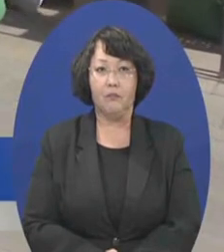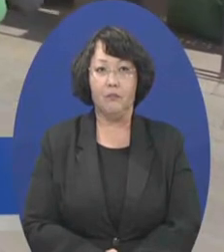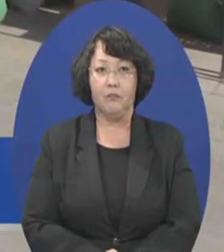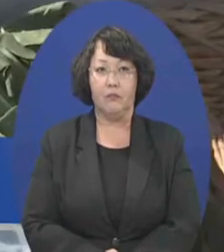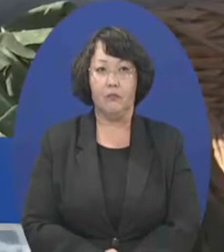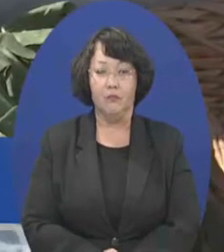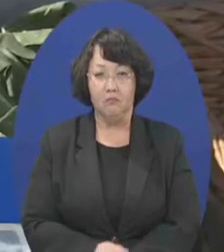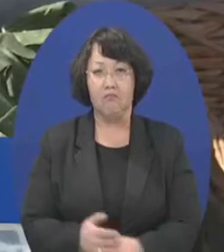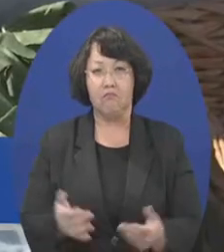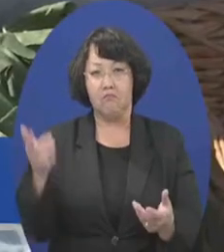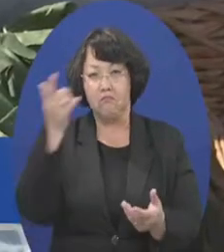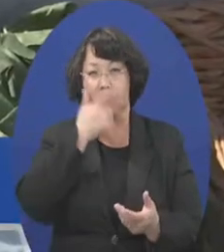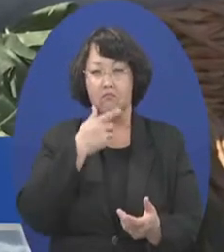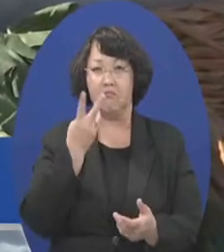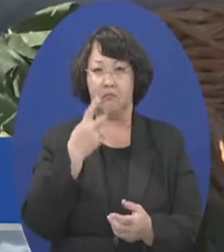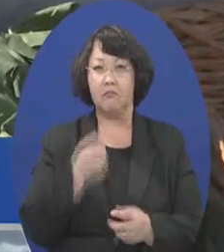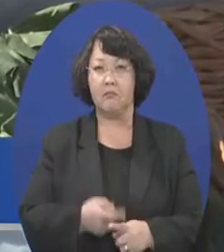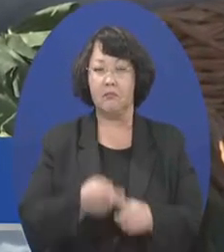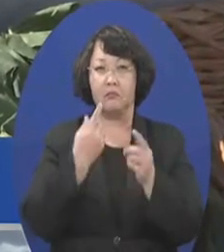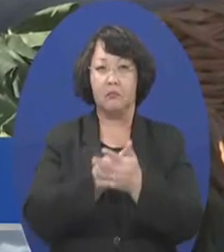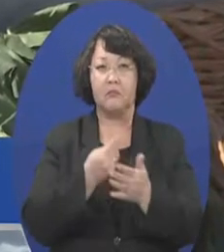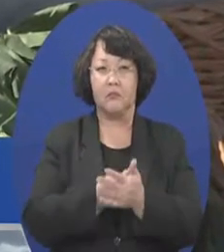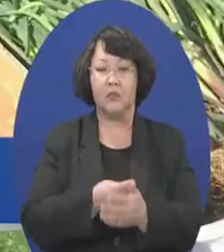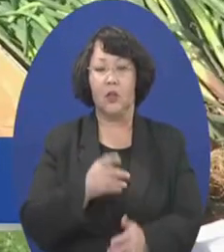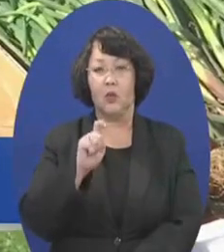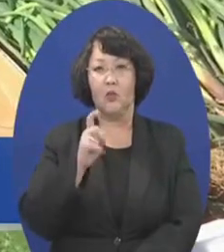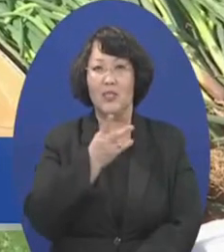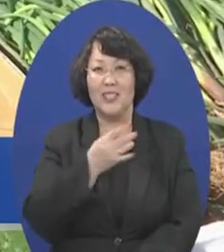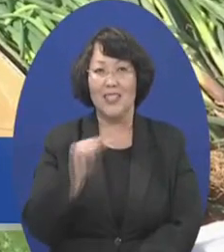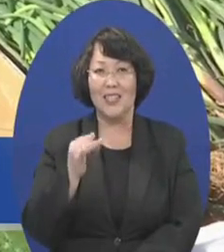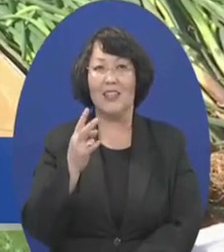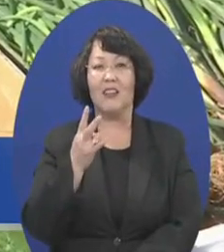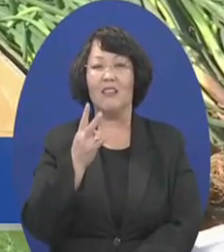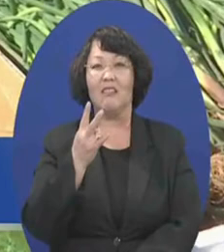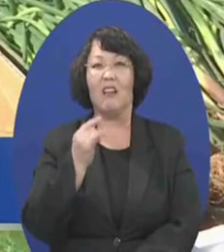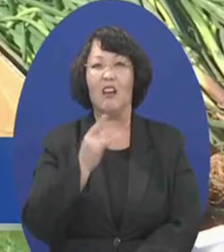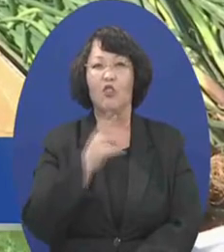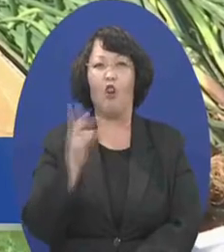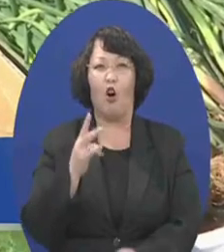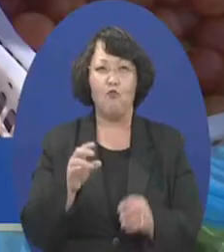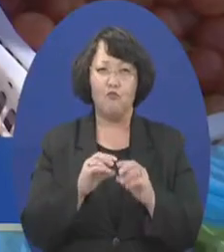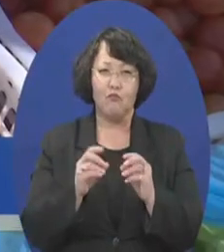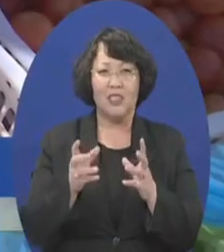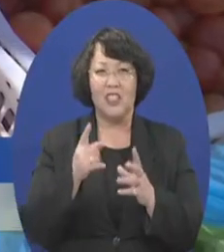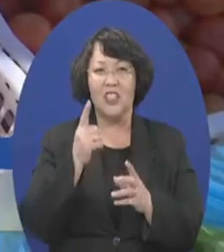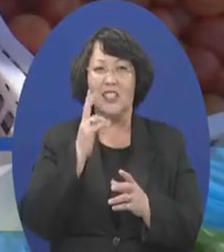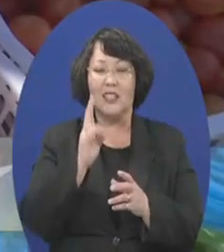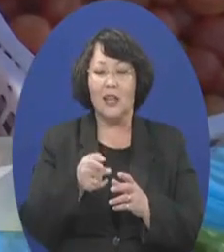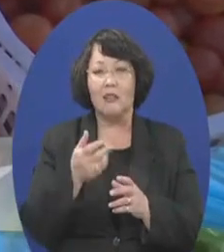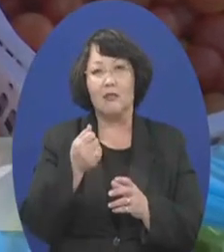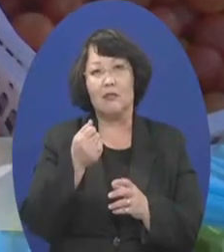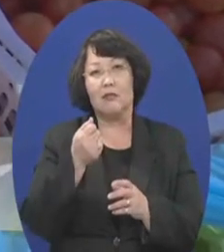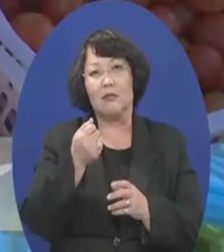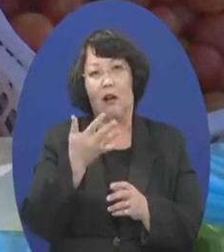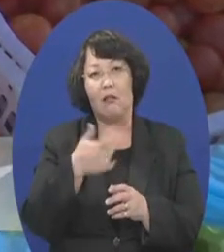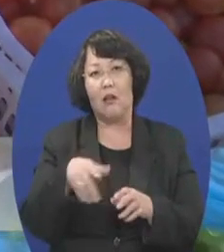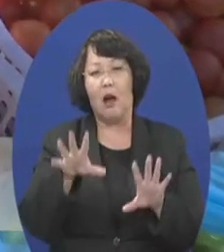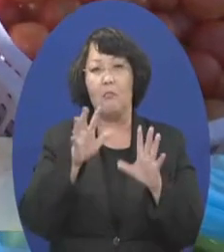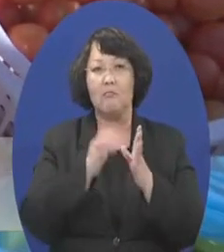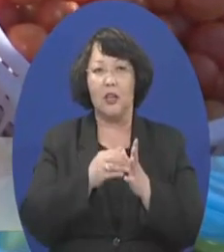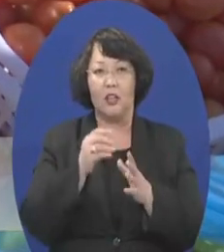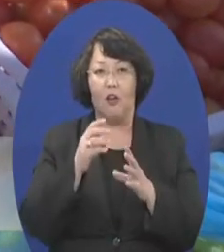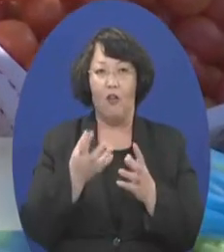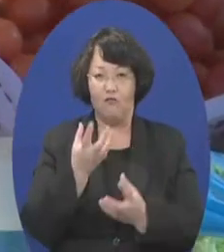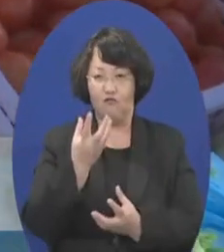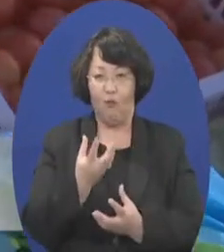Алдац хомсдож үн нэмэгдсэн ганцхан жишээ бол хүнсний нарийн ногоо. Ердөө 10 өдрийн өмнө килограмм 5-аас 10,000 төгрөгөөр борлуулагдж байсан